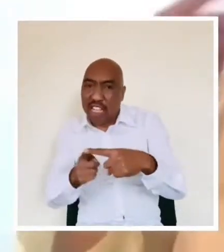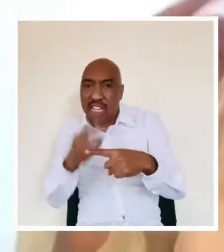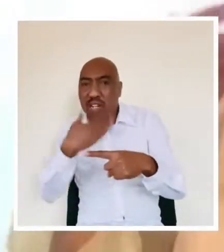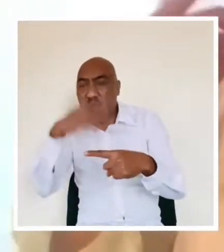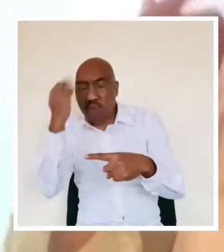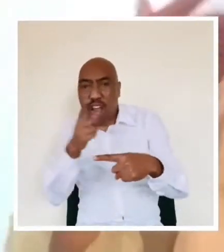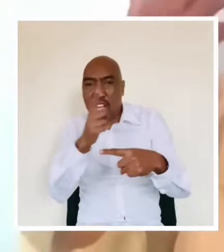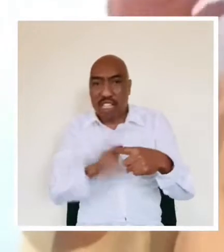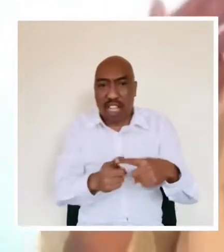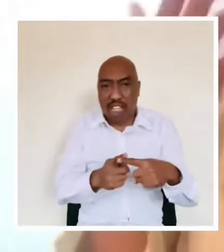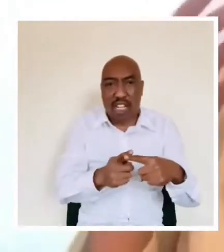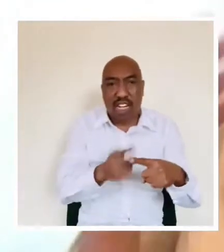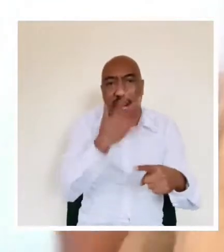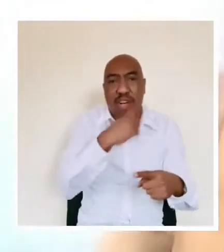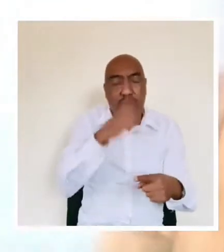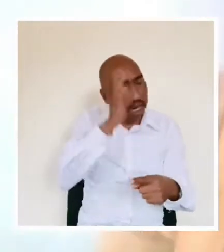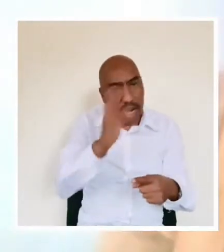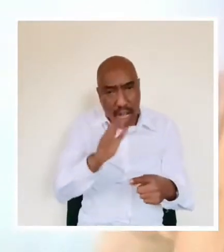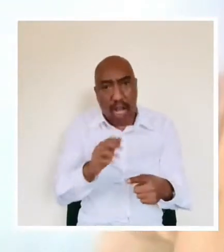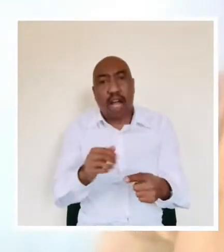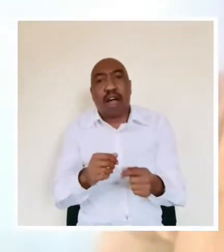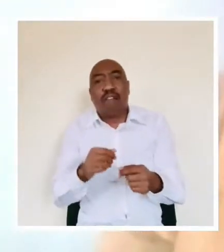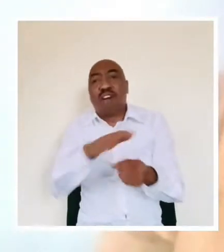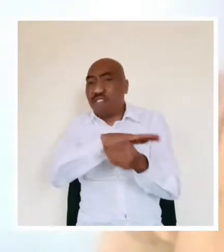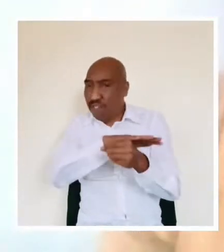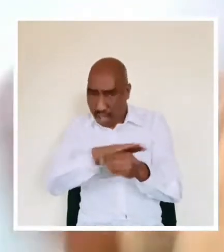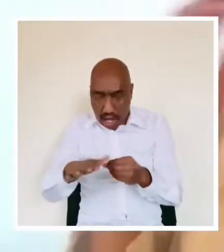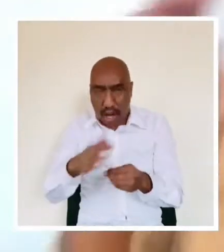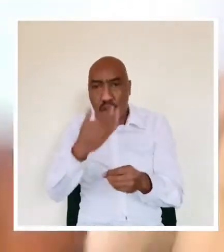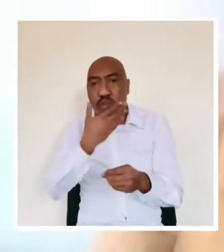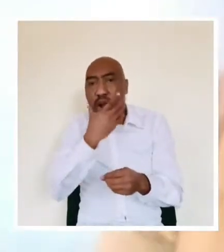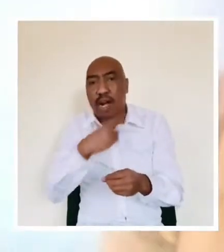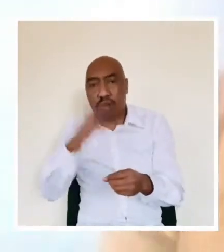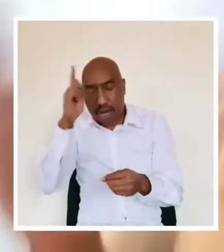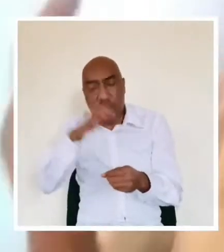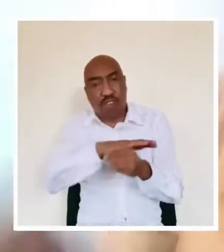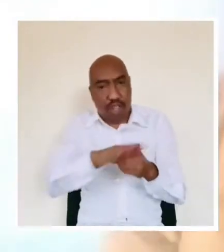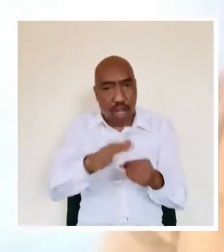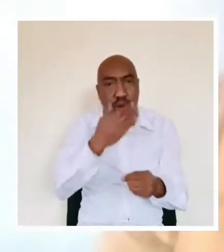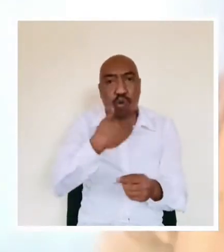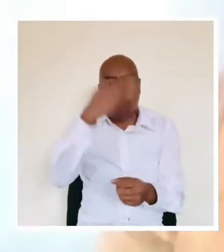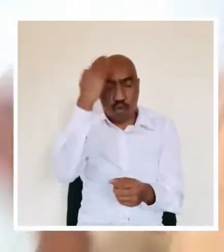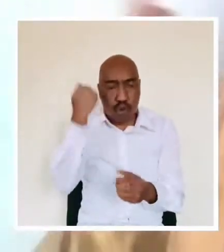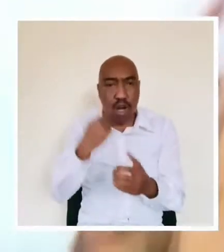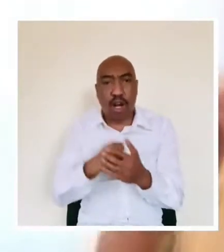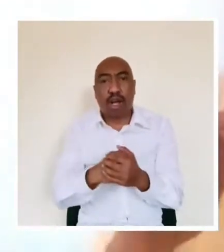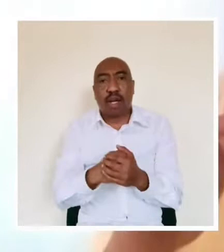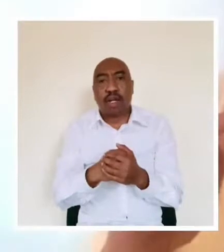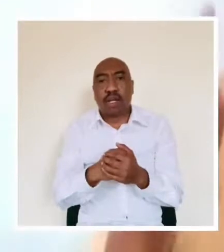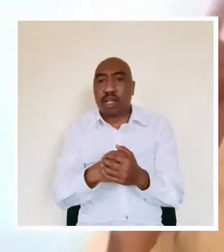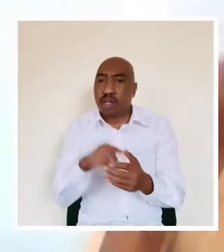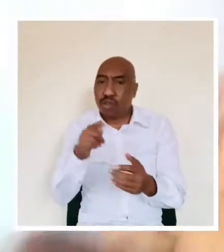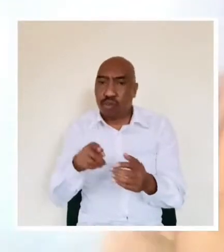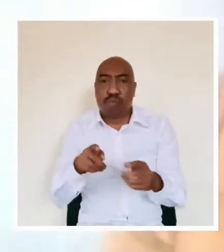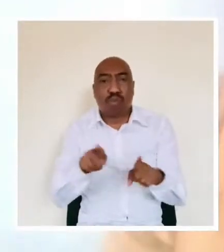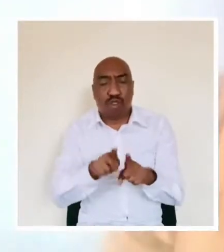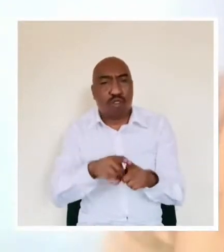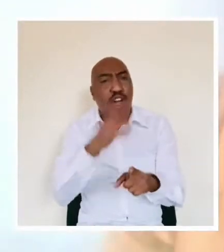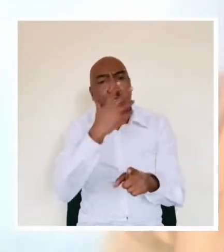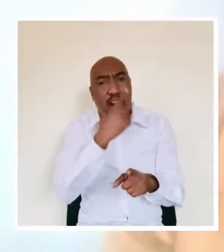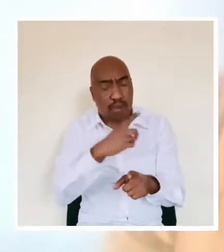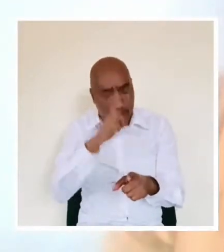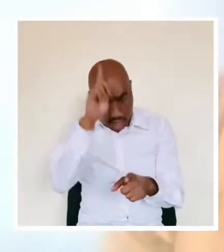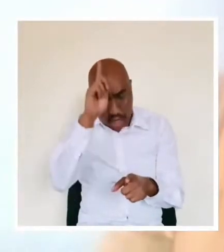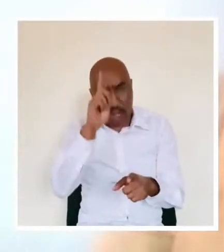Pour le raisonnement, pour notre logique humaine, c'est incompréhensible et c'est impossible. Mais pour Dieu, c'est possible.